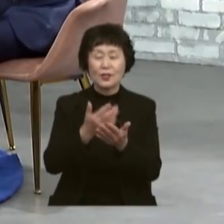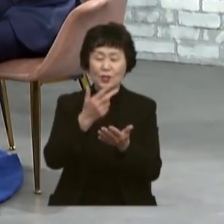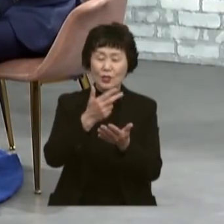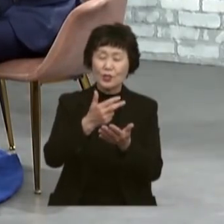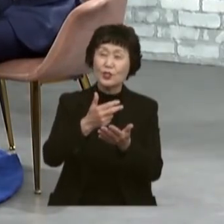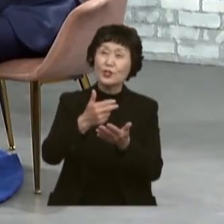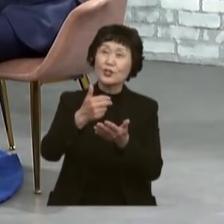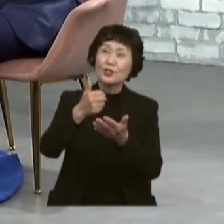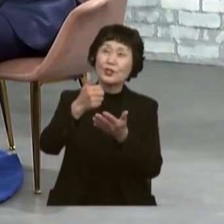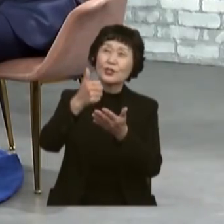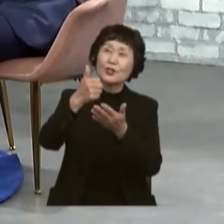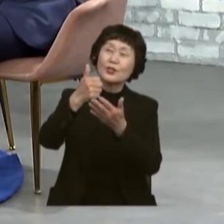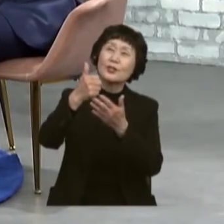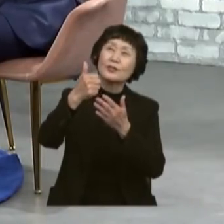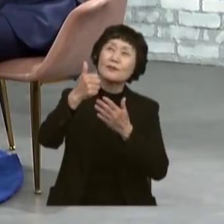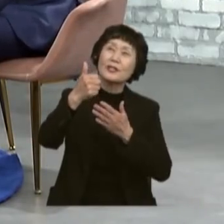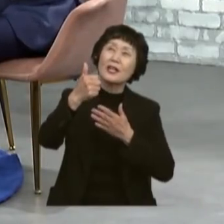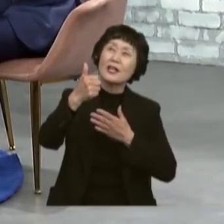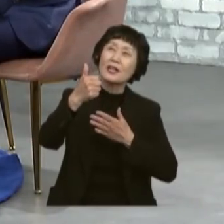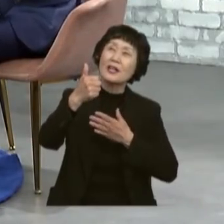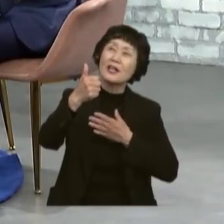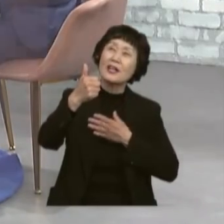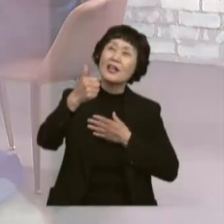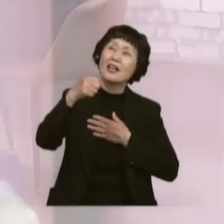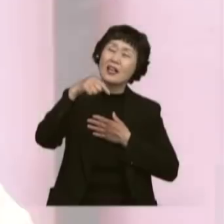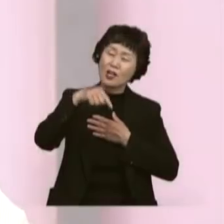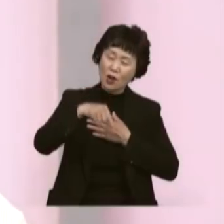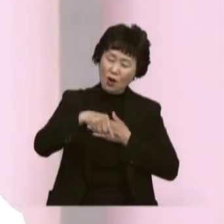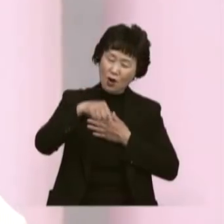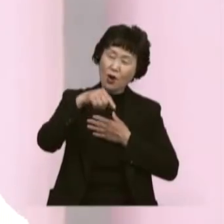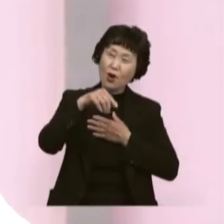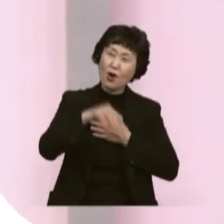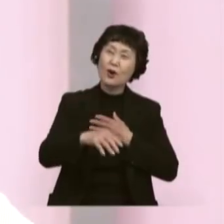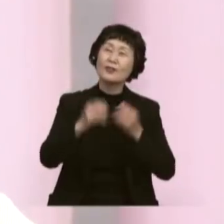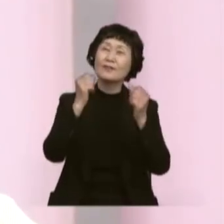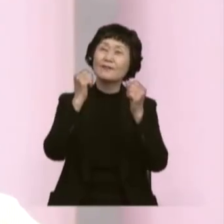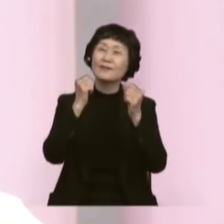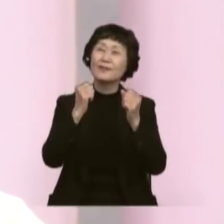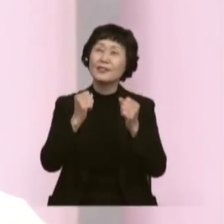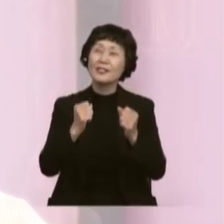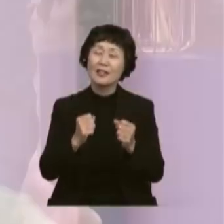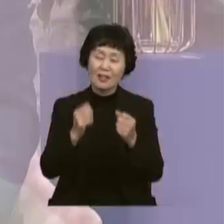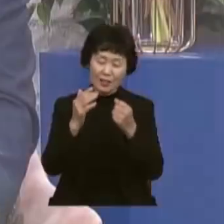주님 내가 여기 사오니